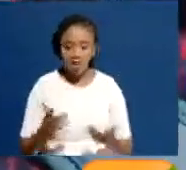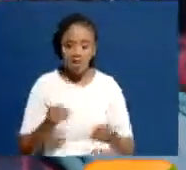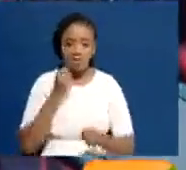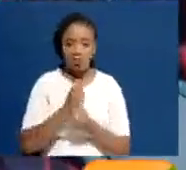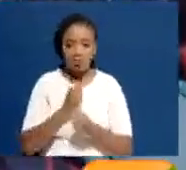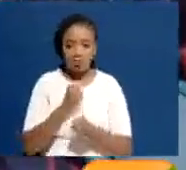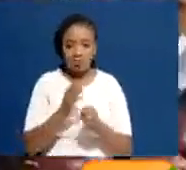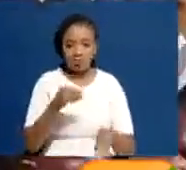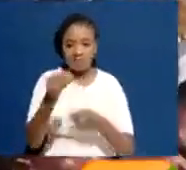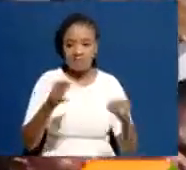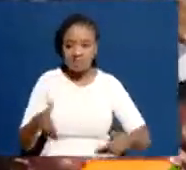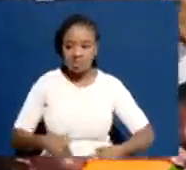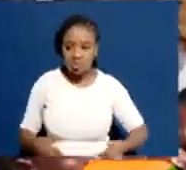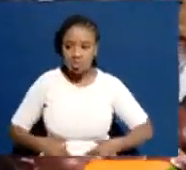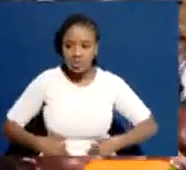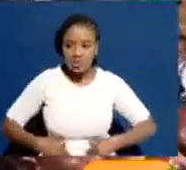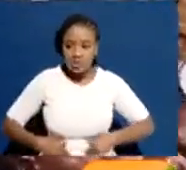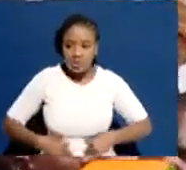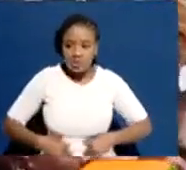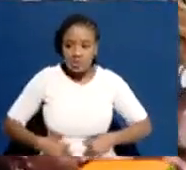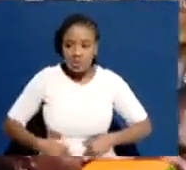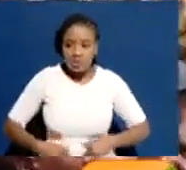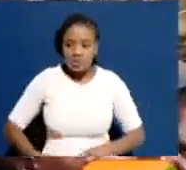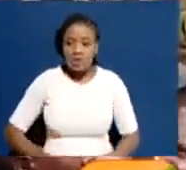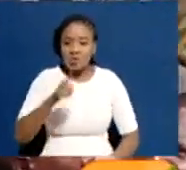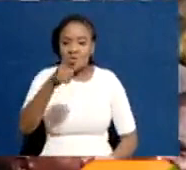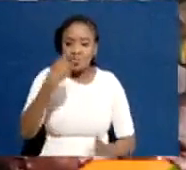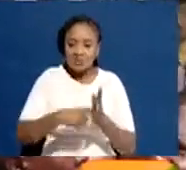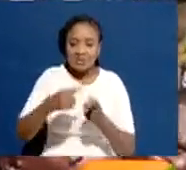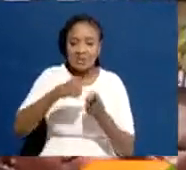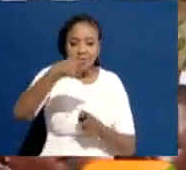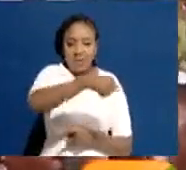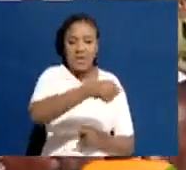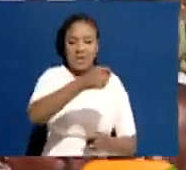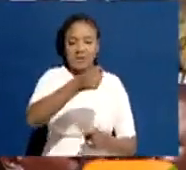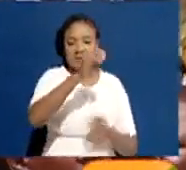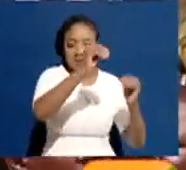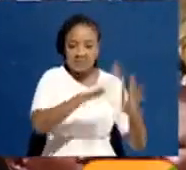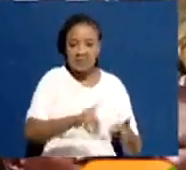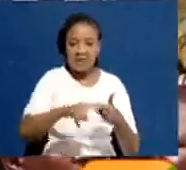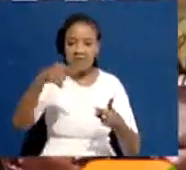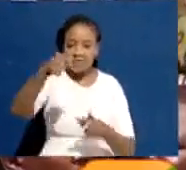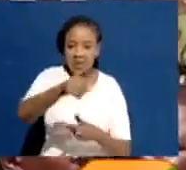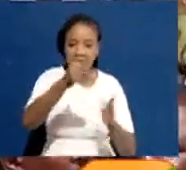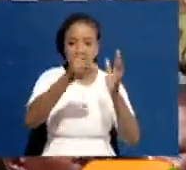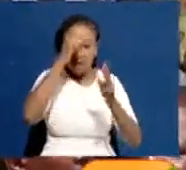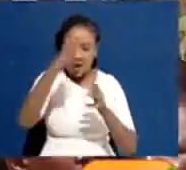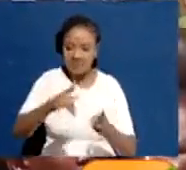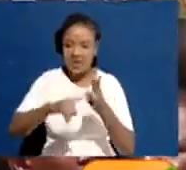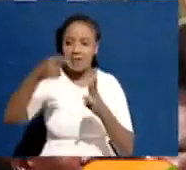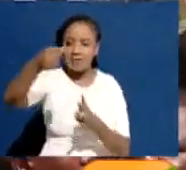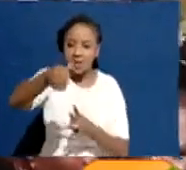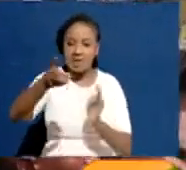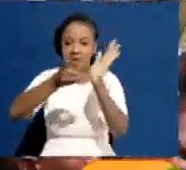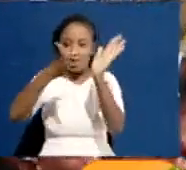kazi. Munalipa mshahara ya governor. Munalipa mshahara ya walimu. Munalipa mshahara ya madaktari.